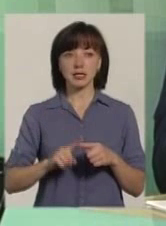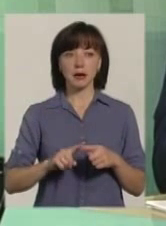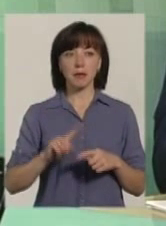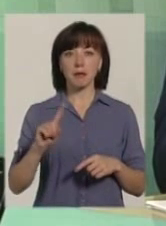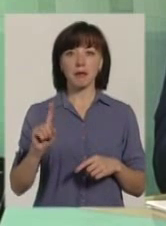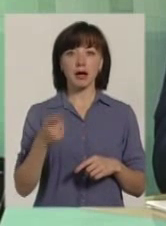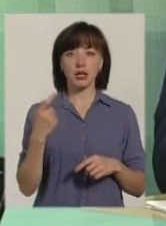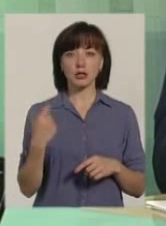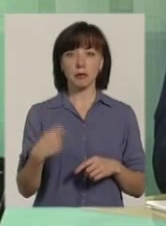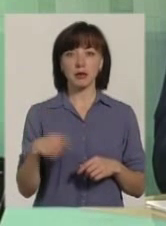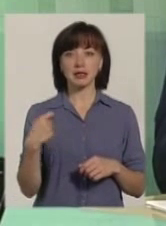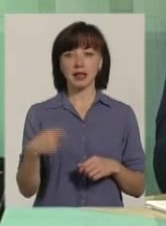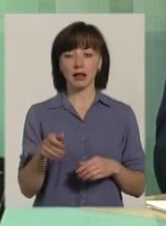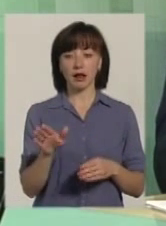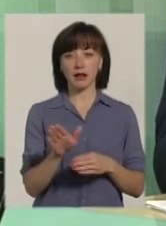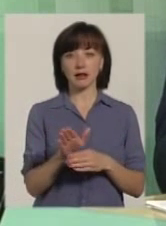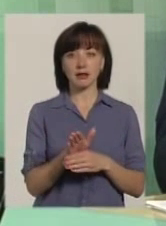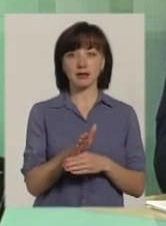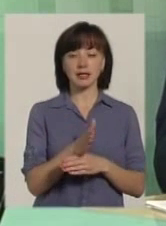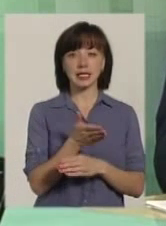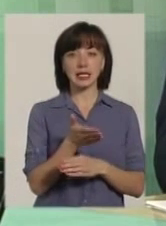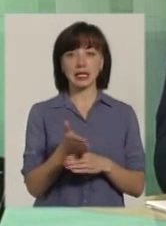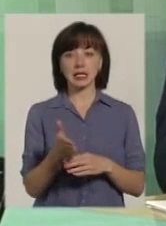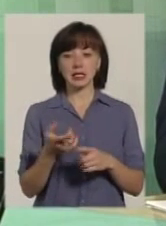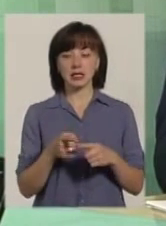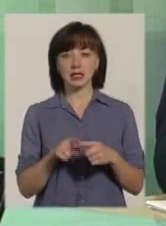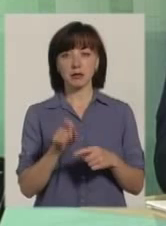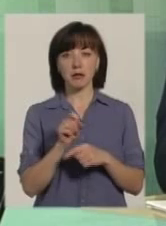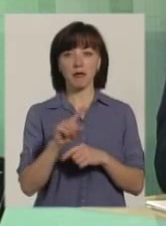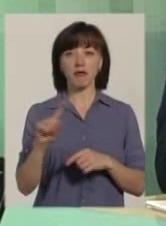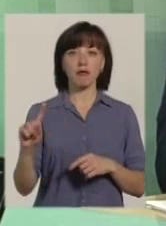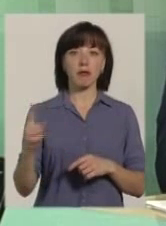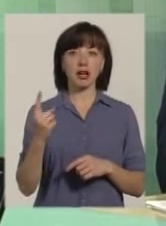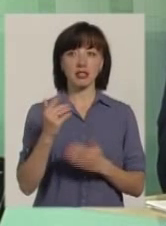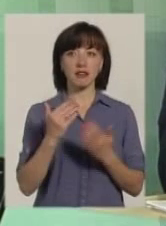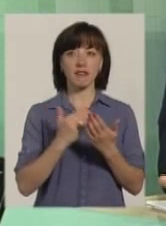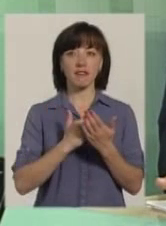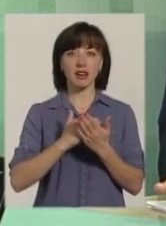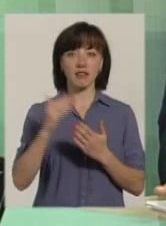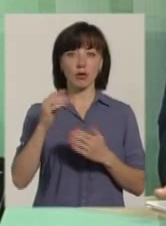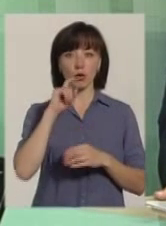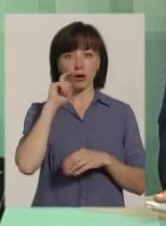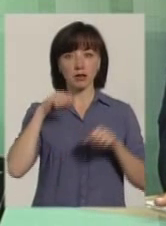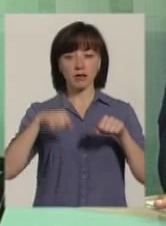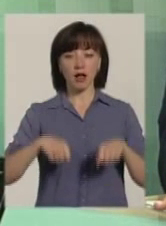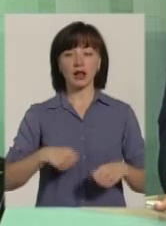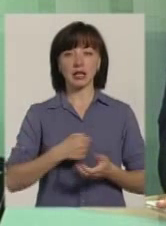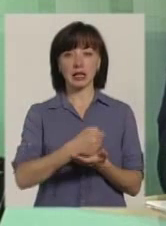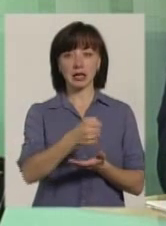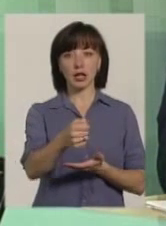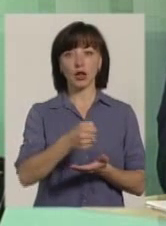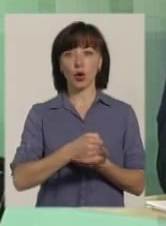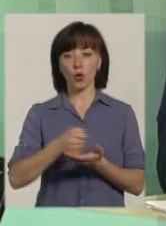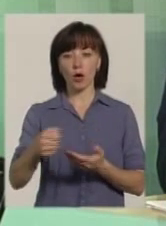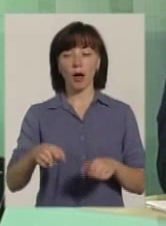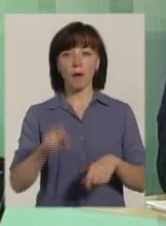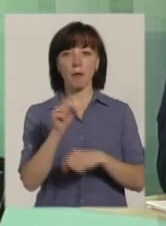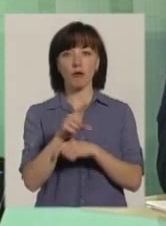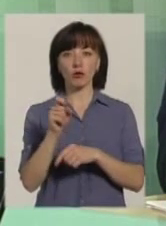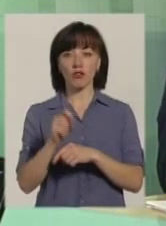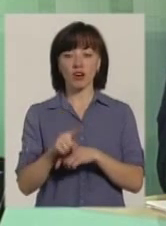президент ділиться повноваженнями. Вперше верхівка української влади делегує повноваження вниз.